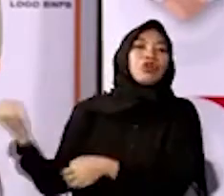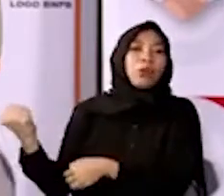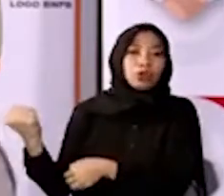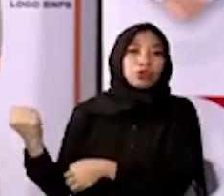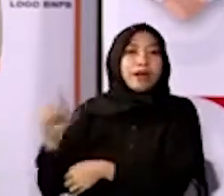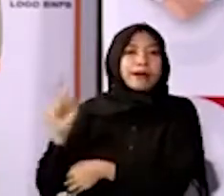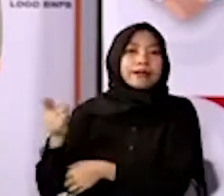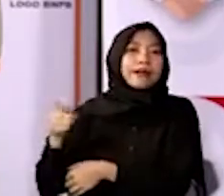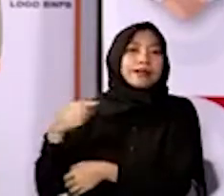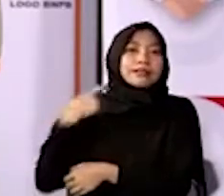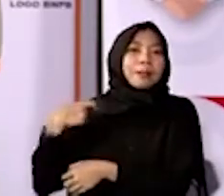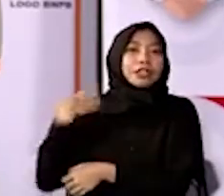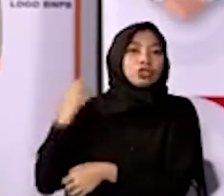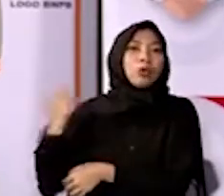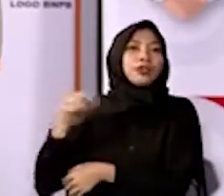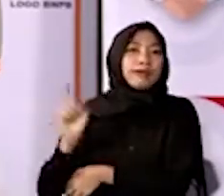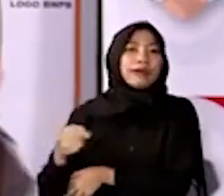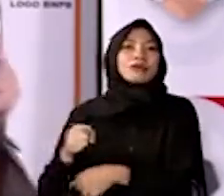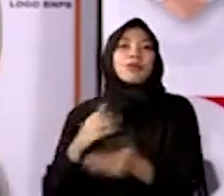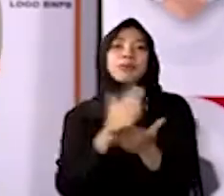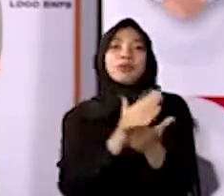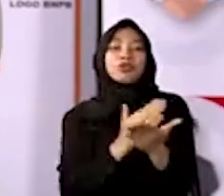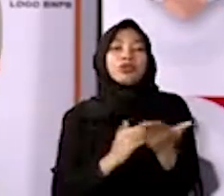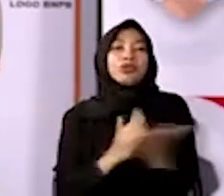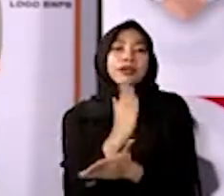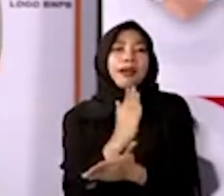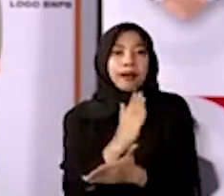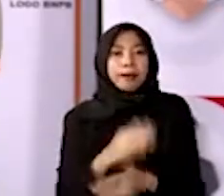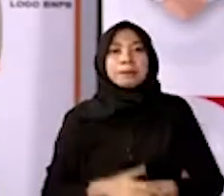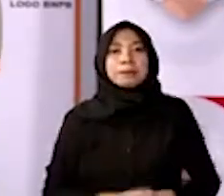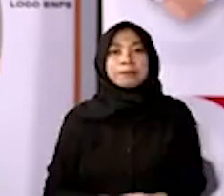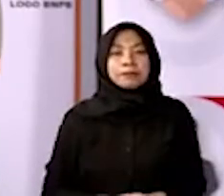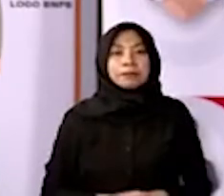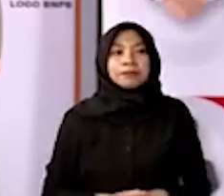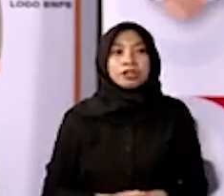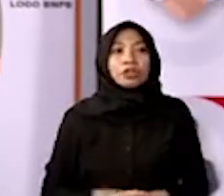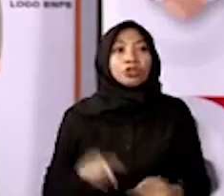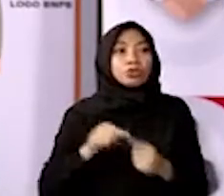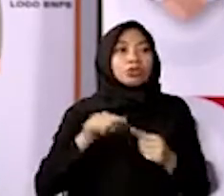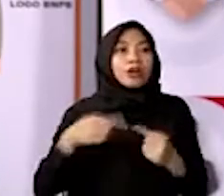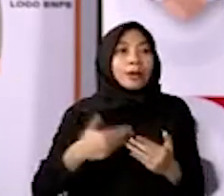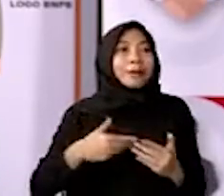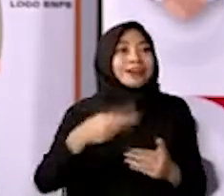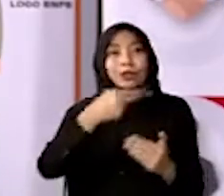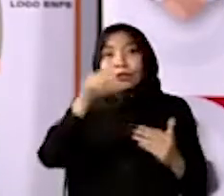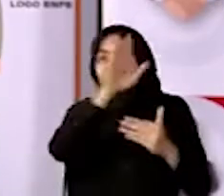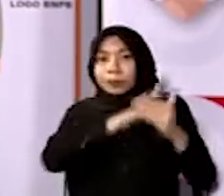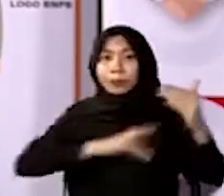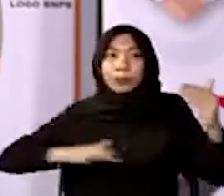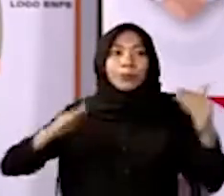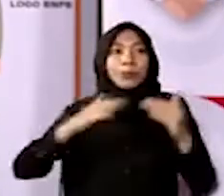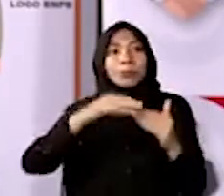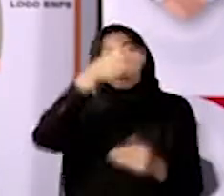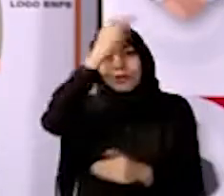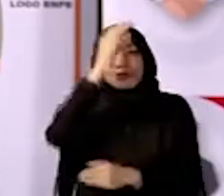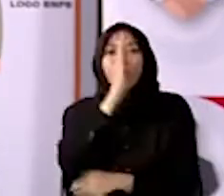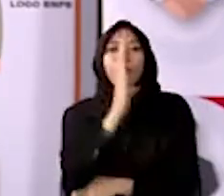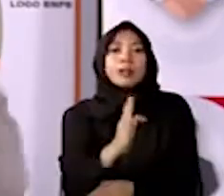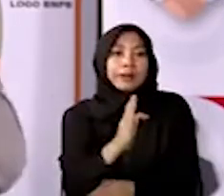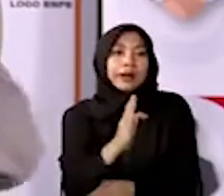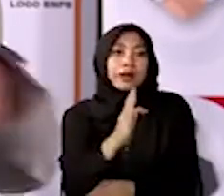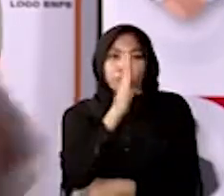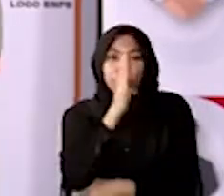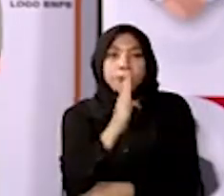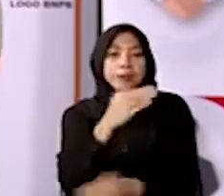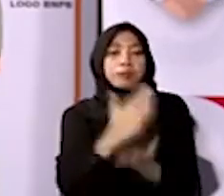Nah dengan ini Tentunya nantinya anggota Puri yang ada di seluruh Indonesia ini mereka mempunyai satu komitmen yang kuat